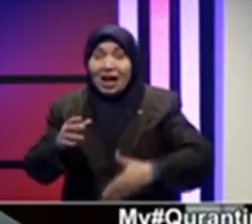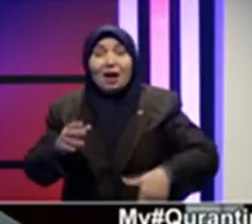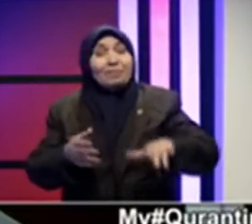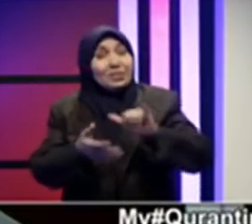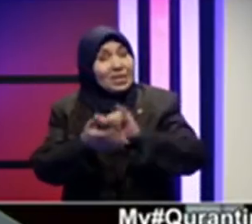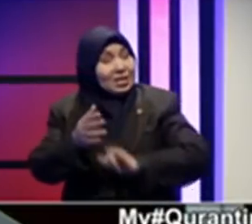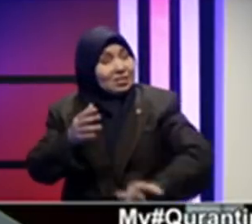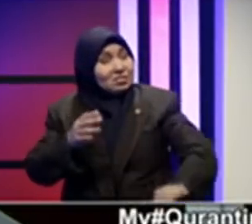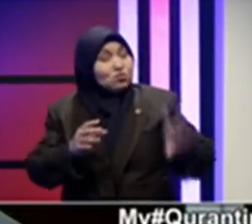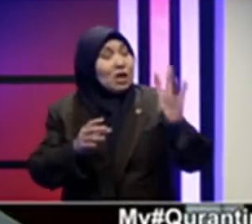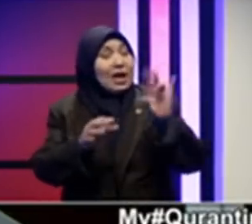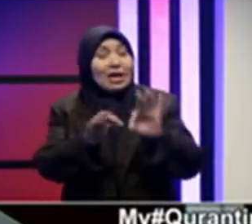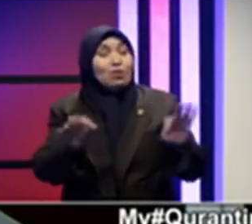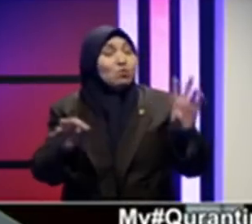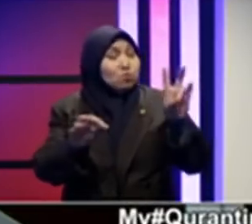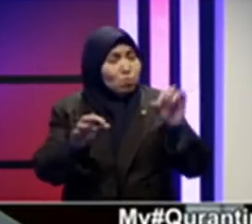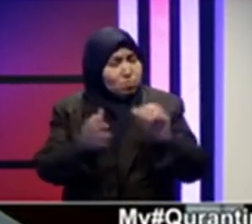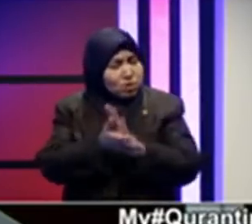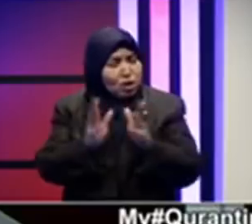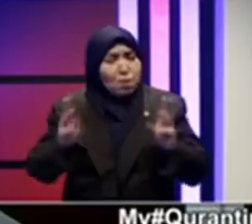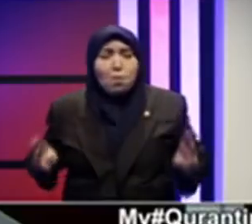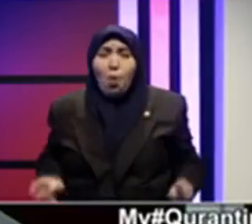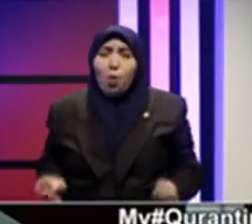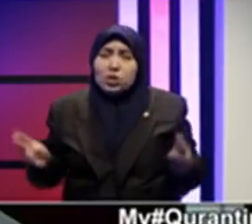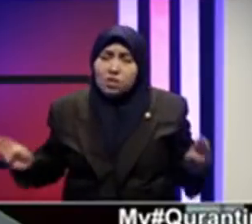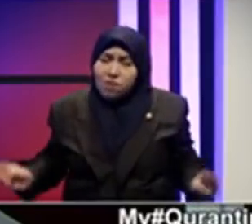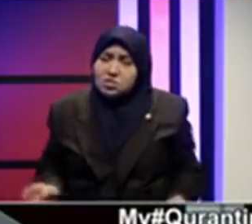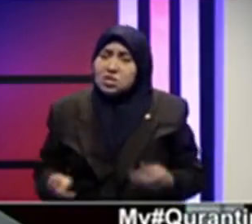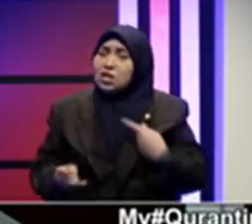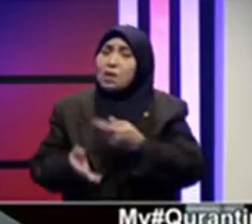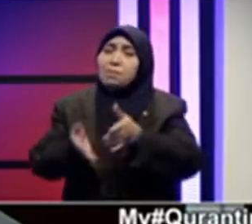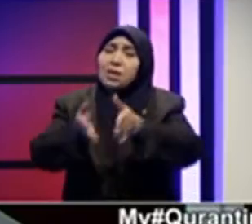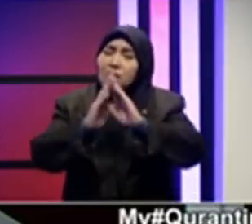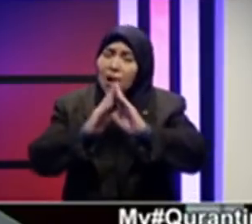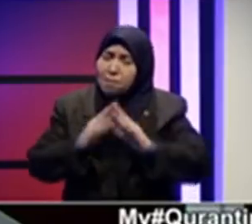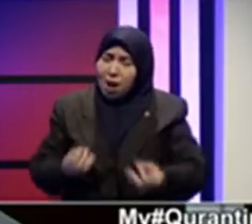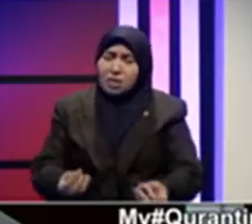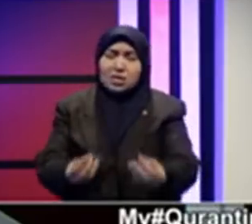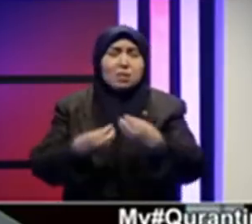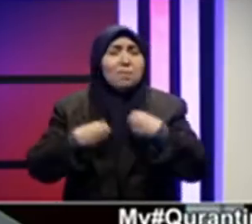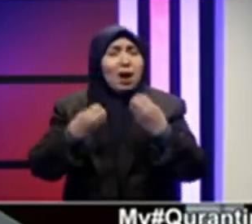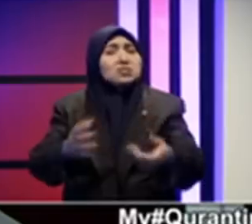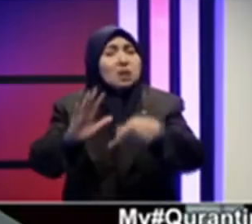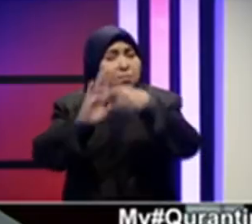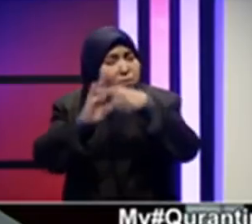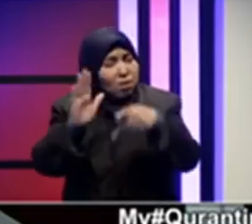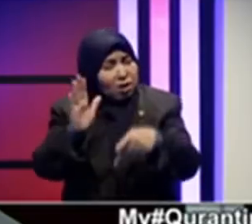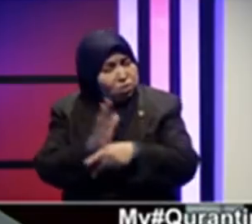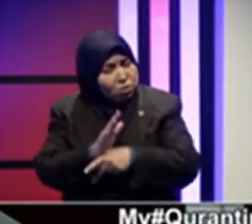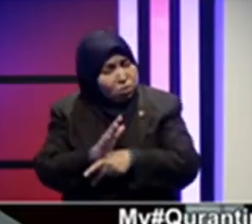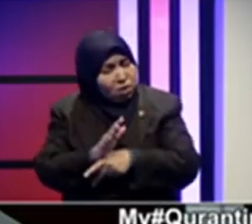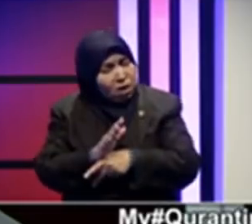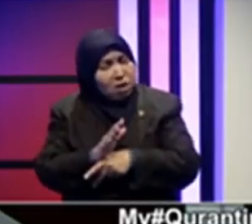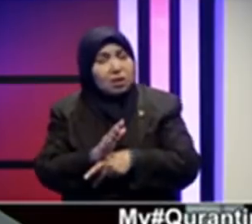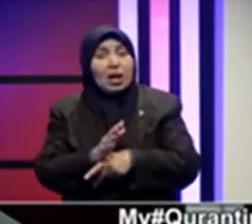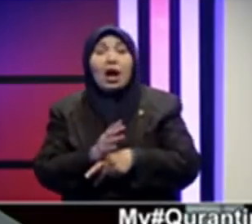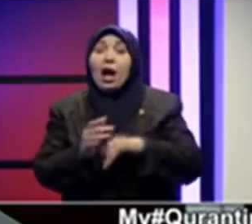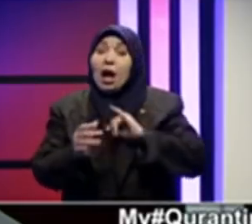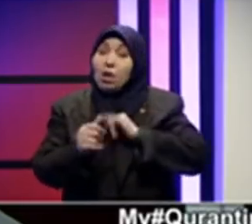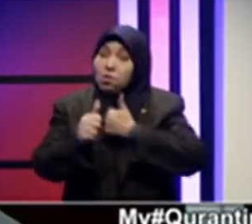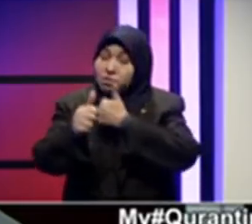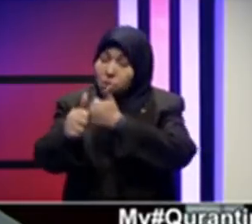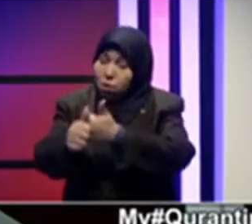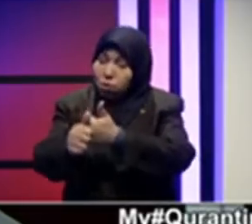satu motivasi kepada kita, kita minta, ya Allah, engkau bagi banyak peraturan, aku ikut. Nanti engkau bagi satu arahan,